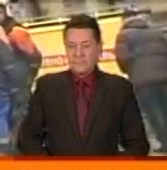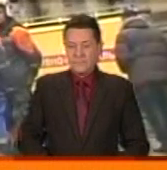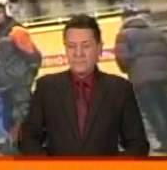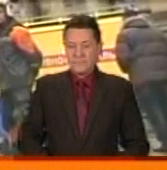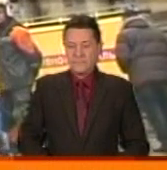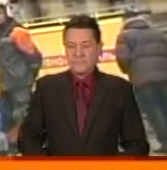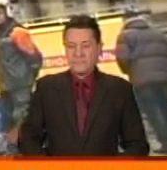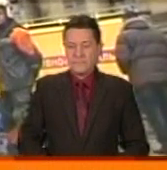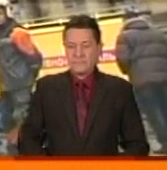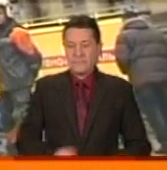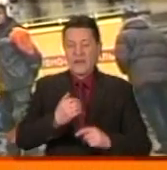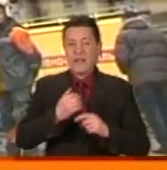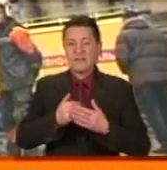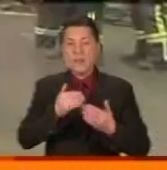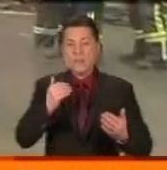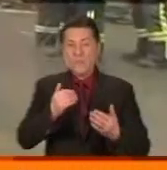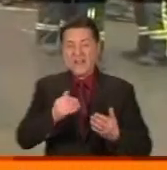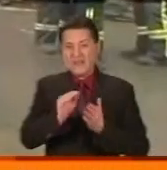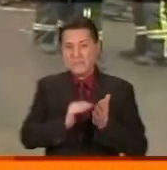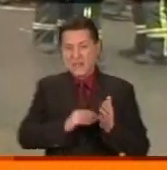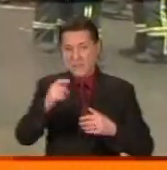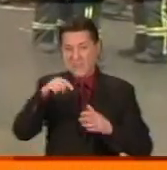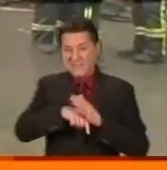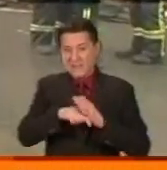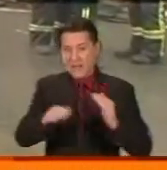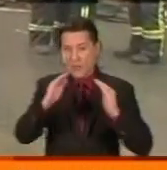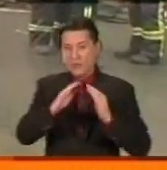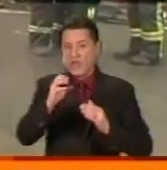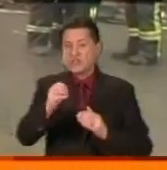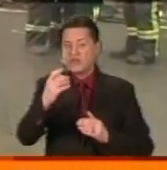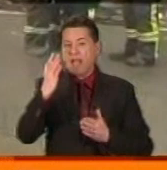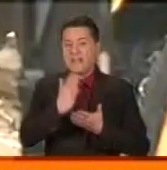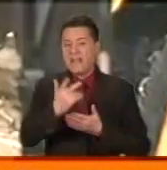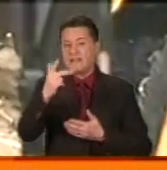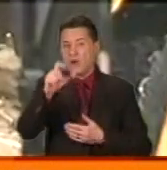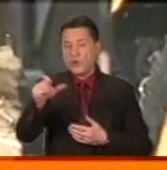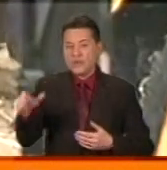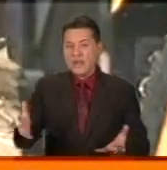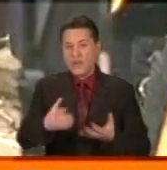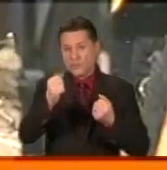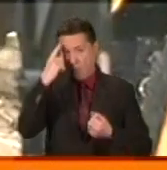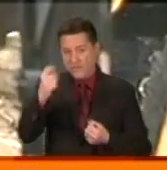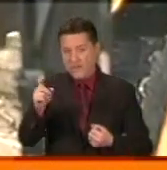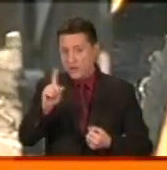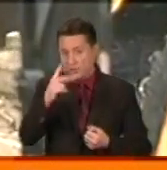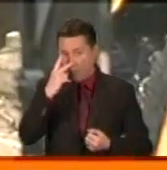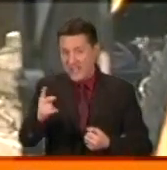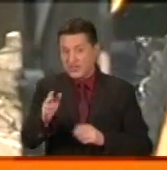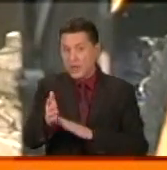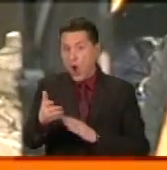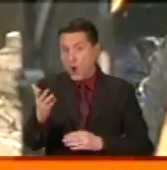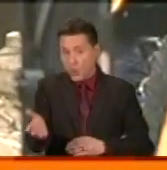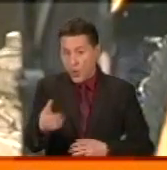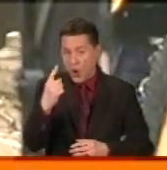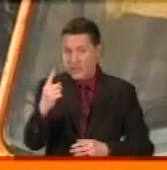стелю за попередніми даними всередині будинку є ще три людини рятувальники повідомляють що бачили руку одного з них